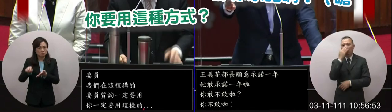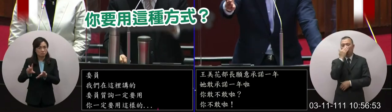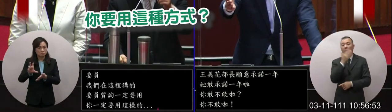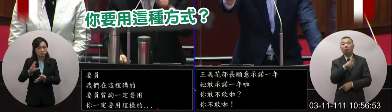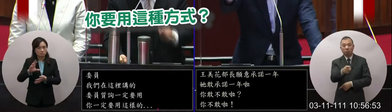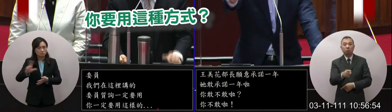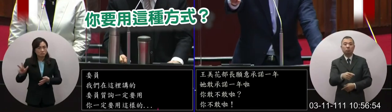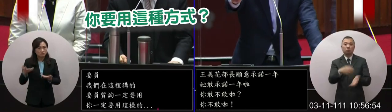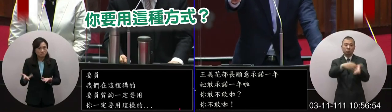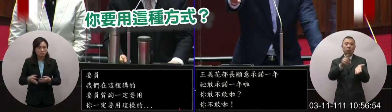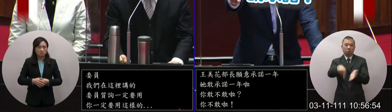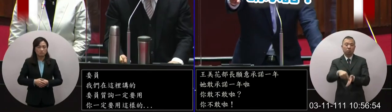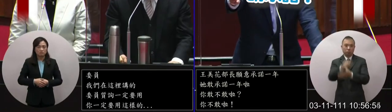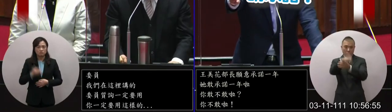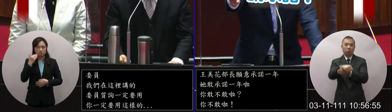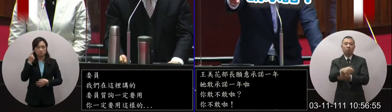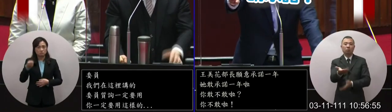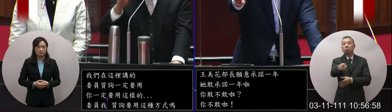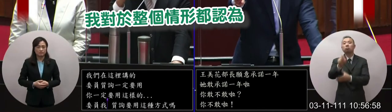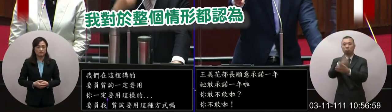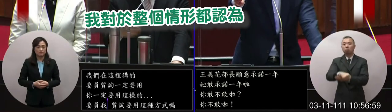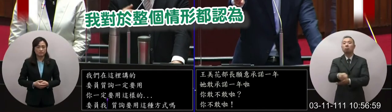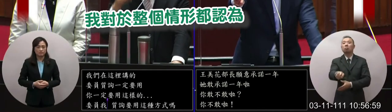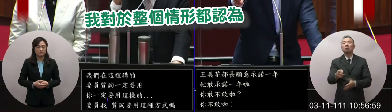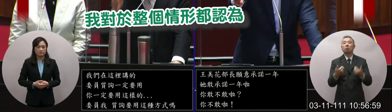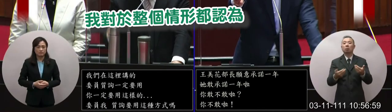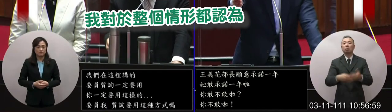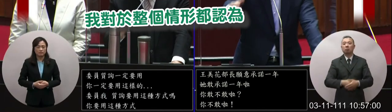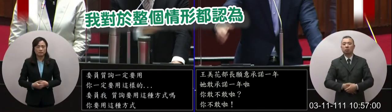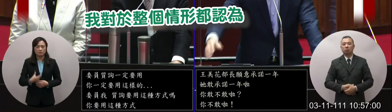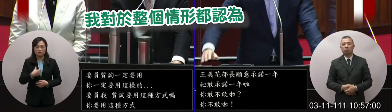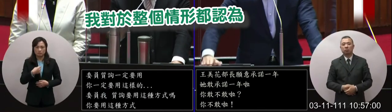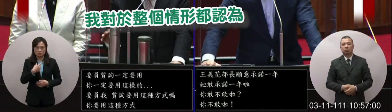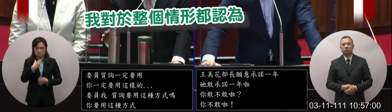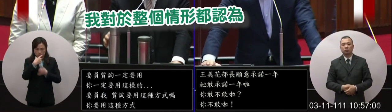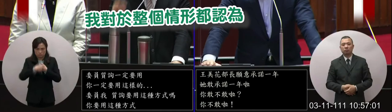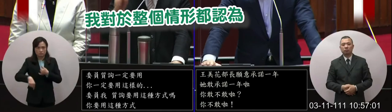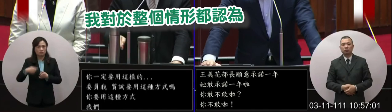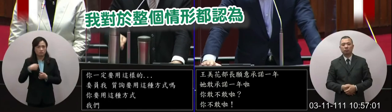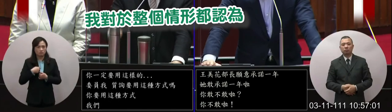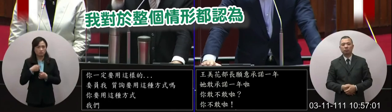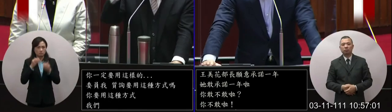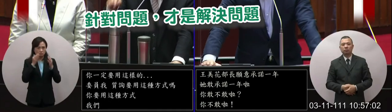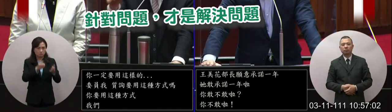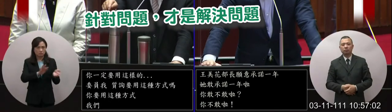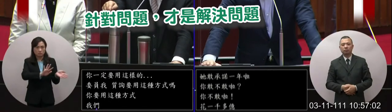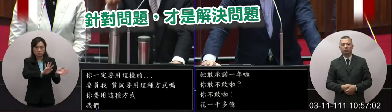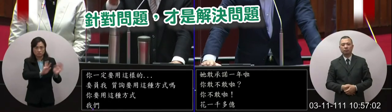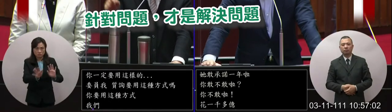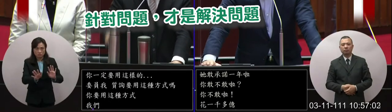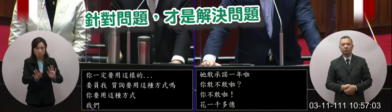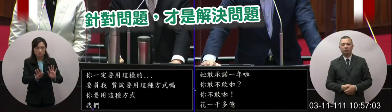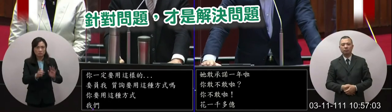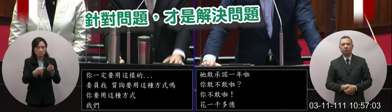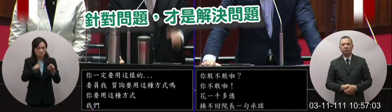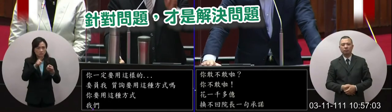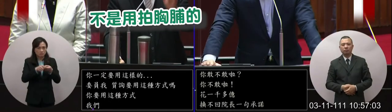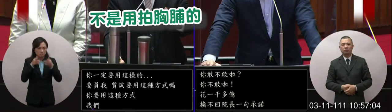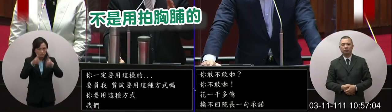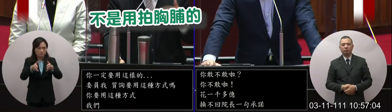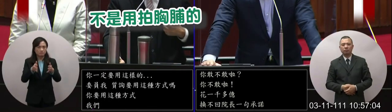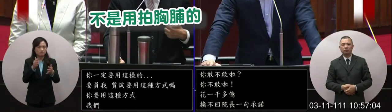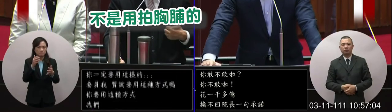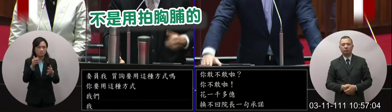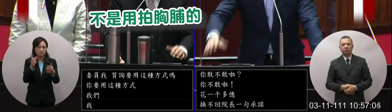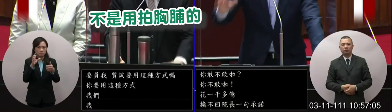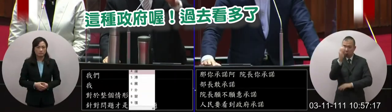诺啊， 你要用这种方式， 请承诺。 我对于整个情形都认为，针对问题才是解决问题，不